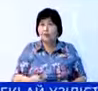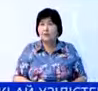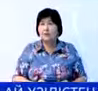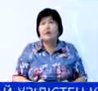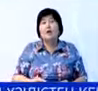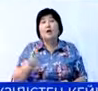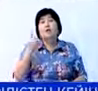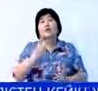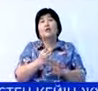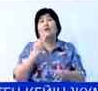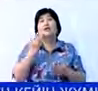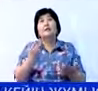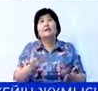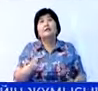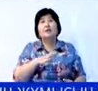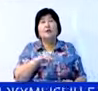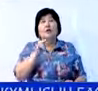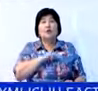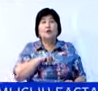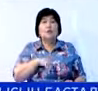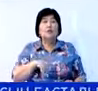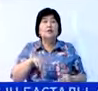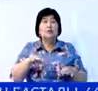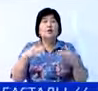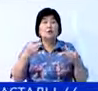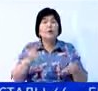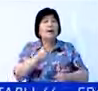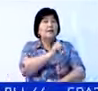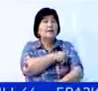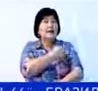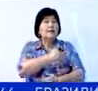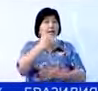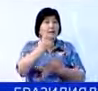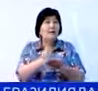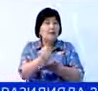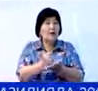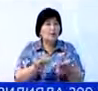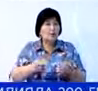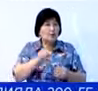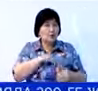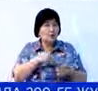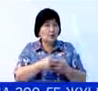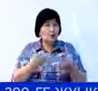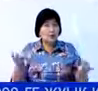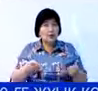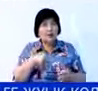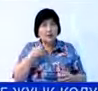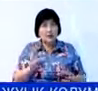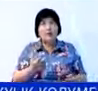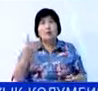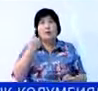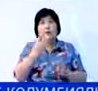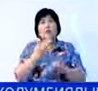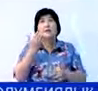Бірінші кезекте сіздерге жұмыс істеуге рұқсат берді, бірақ санитарлық нормаларын сақтай отырып жұмыс істеуге рұқсат берілді. Иә. Бірінші